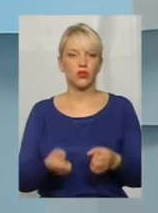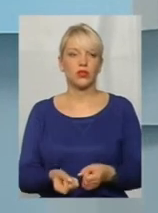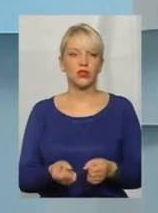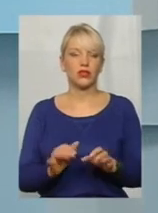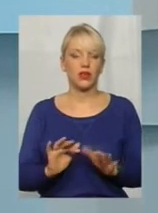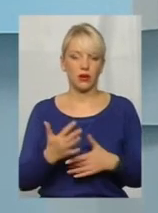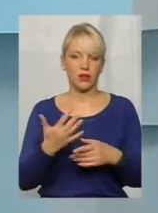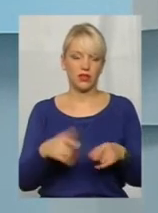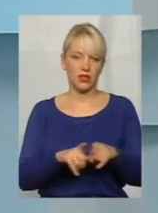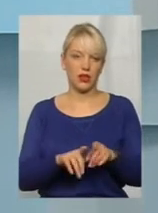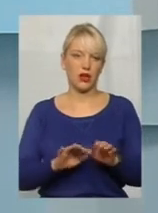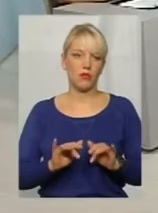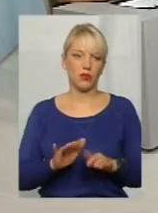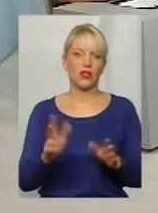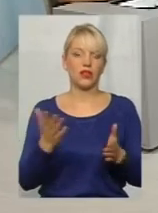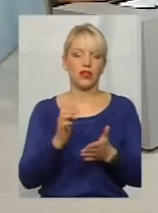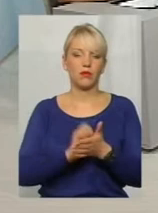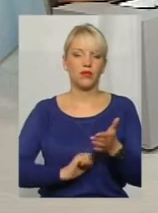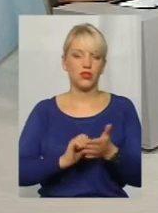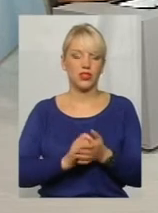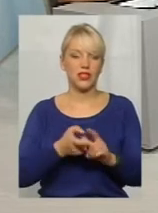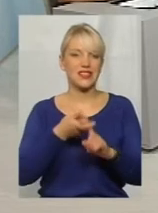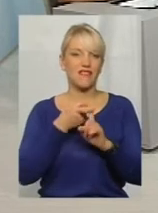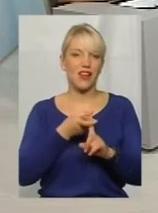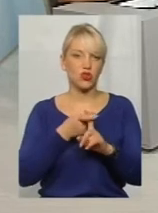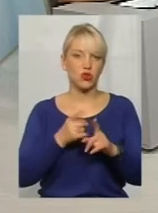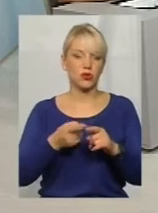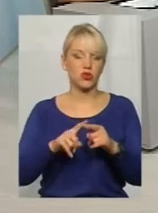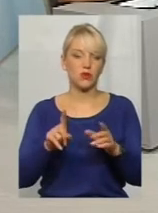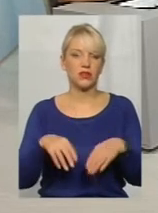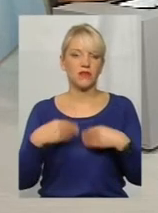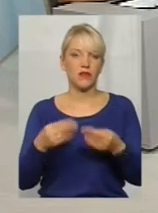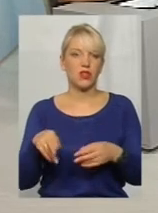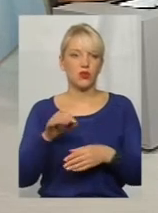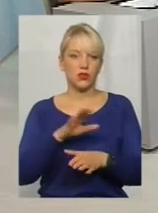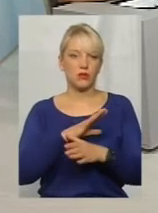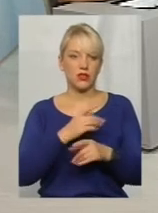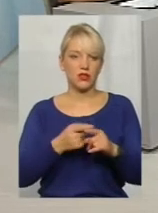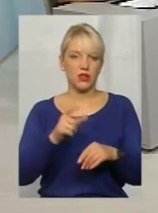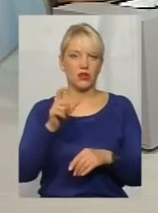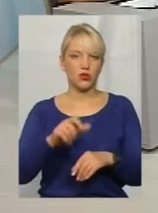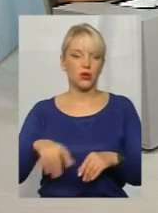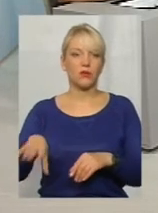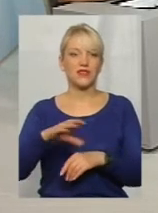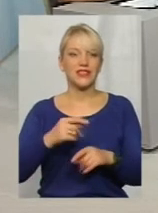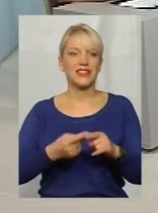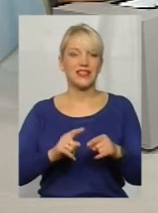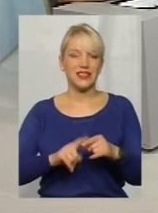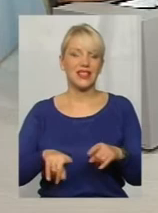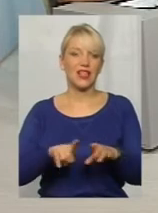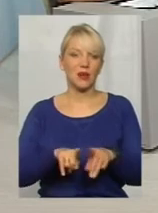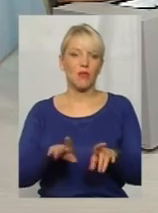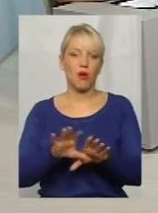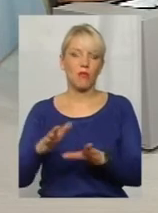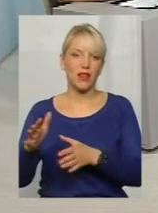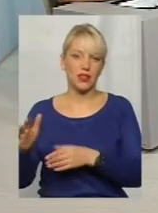подія, який причинний зв'язок, що призвів до смерті даної особи. І ці всі такі моменти,